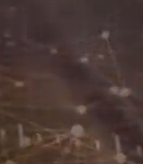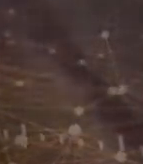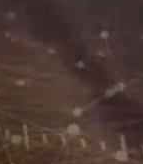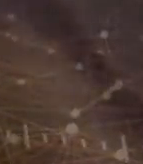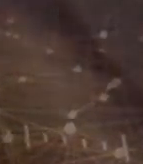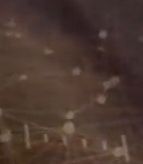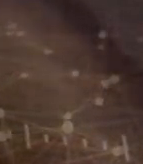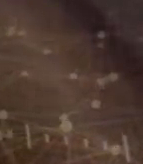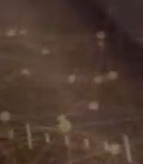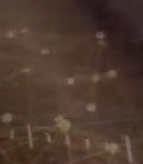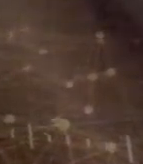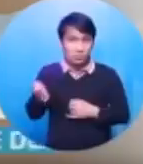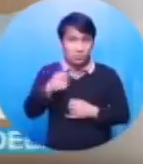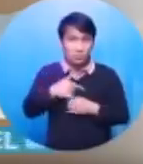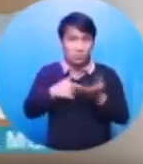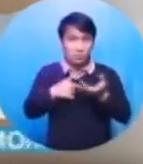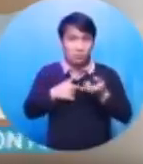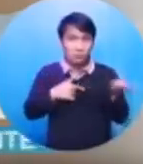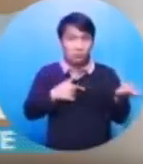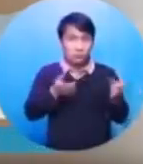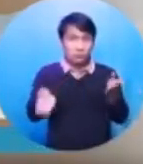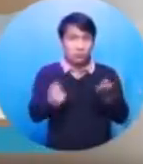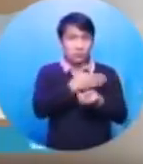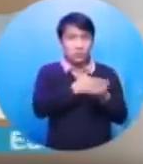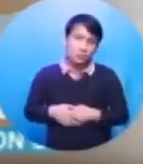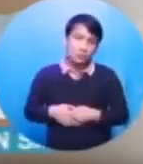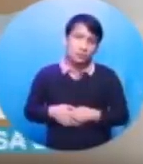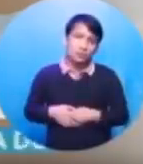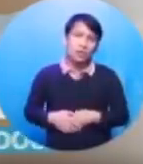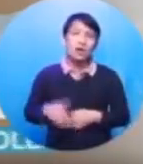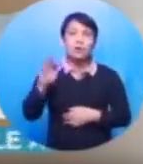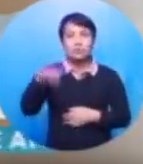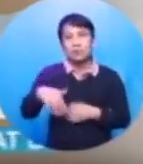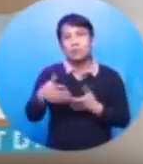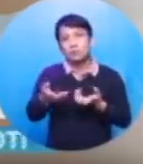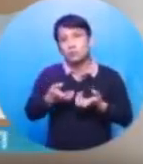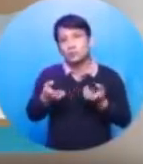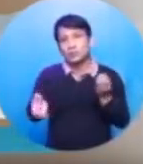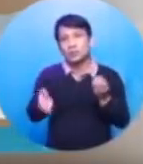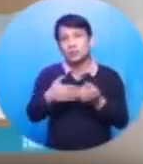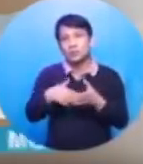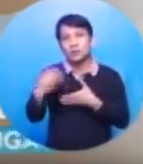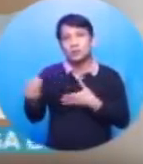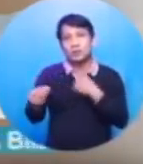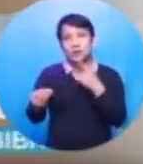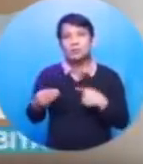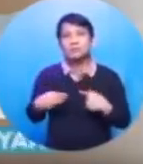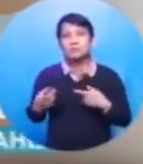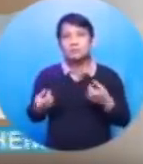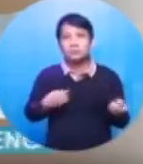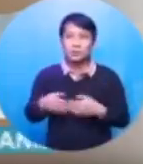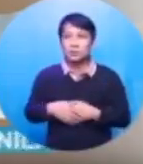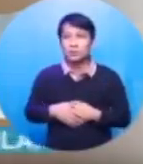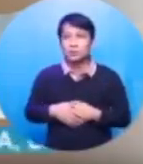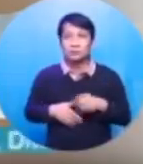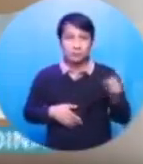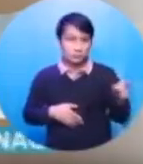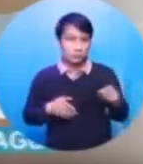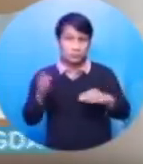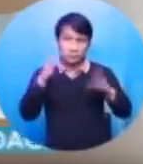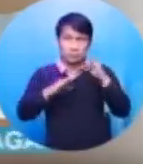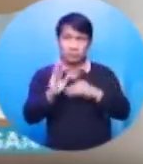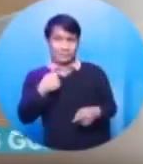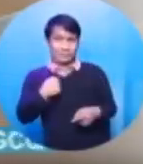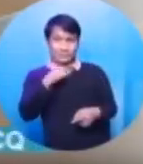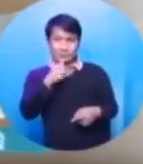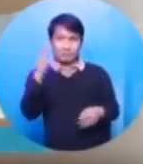tumawag sa amin para gusto niyang mapalayas ka na dyan sa apartment. Gusto ko naman umalis kasi, sir. Anong magagawa ko, sir? Lockdown? Problema mo na yan.